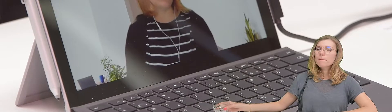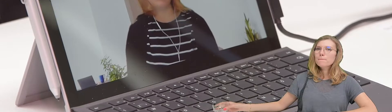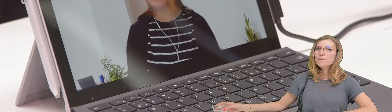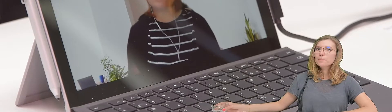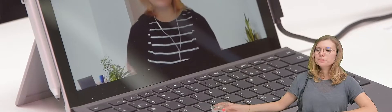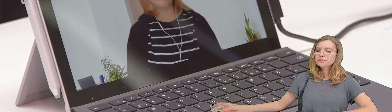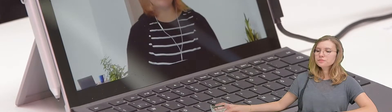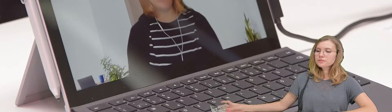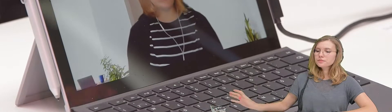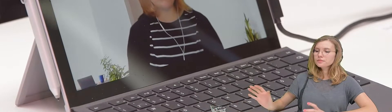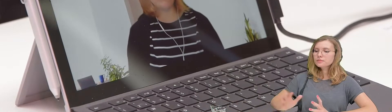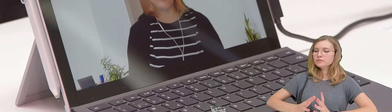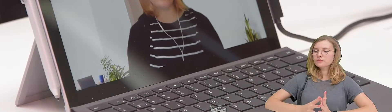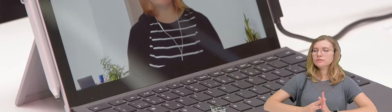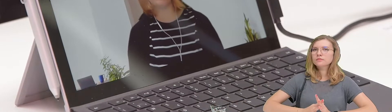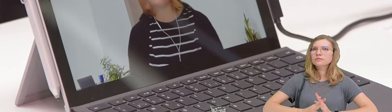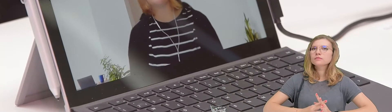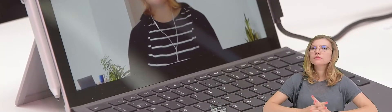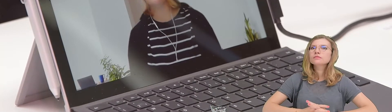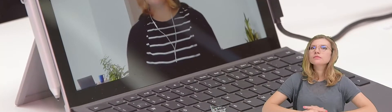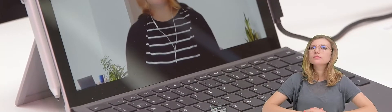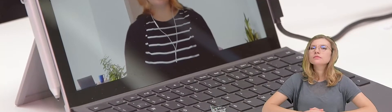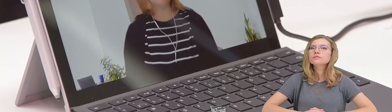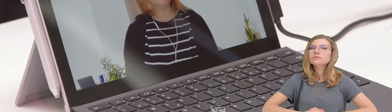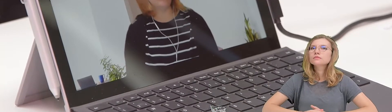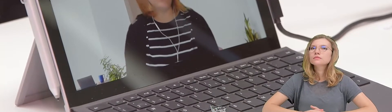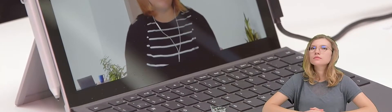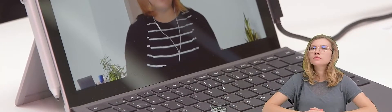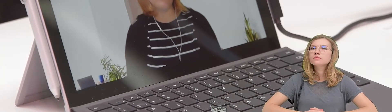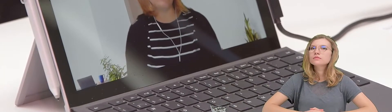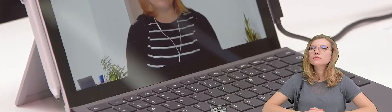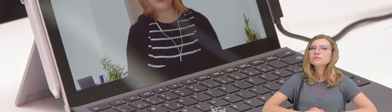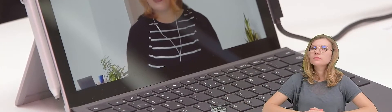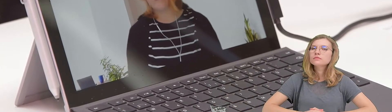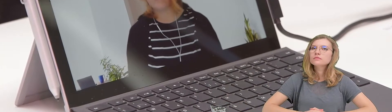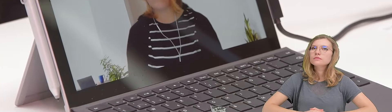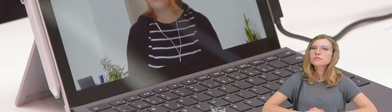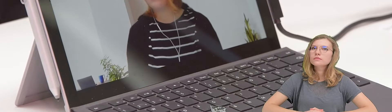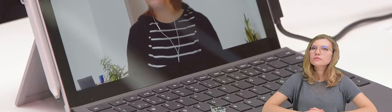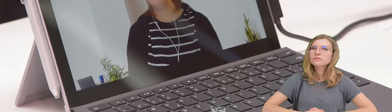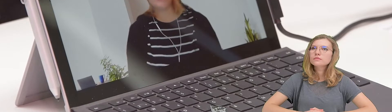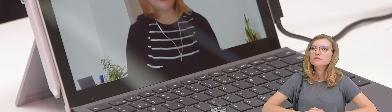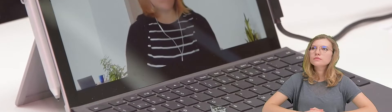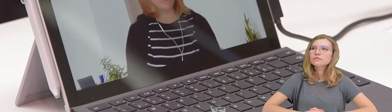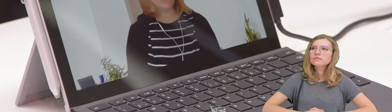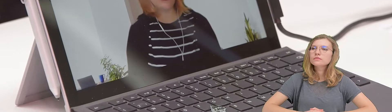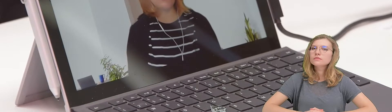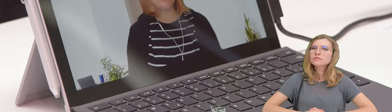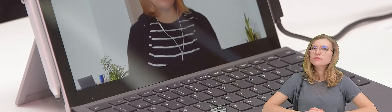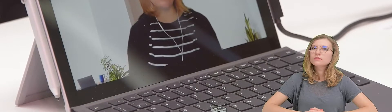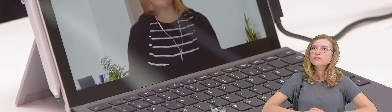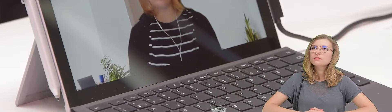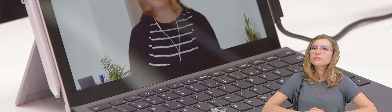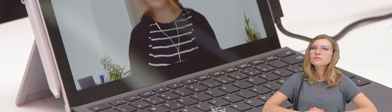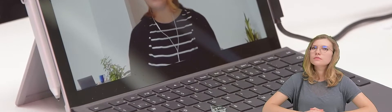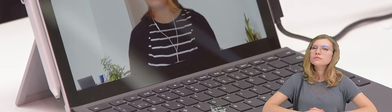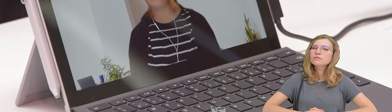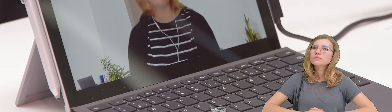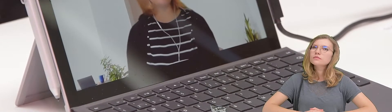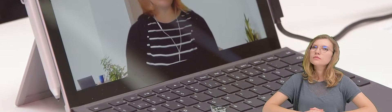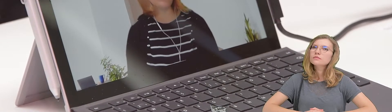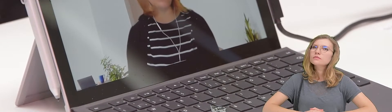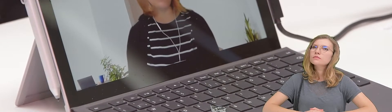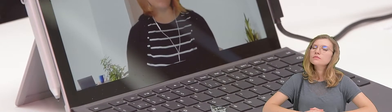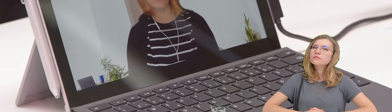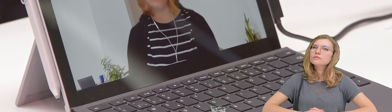unter dem und dem Emoji vielleicht, oder dass die Schülerinnen und Schüler mal zeigen können, was die Lieblings-Emojis sind, welche sie